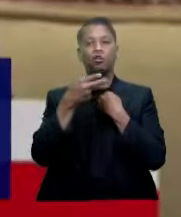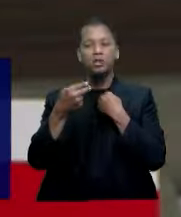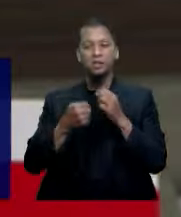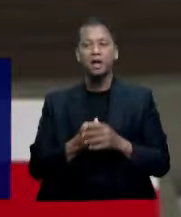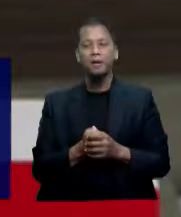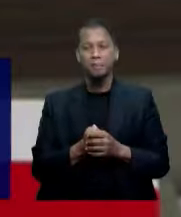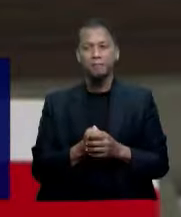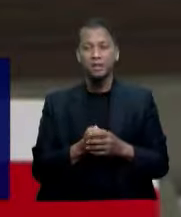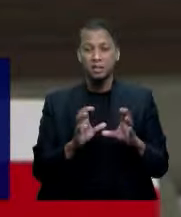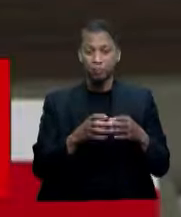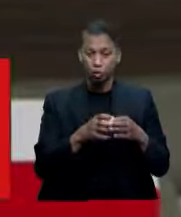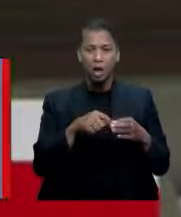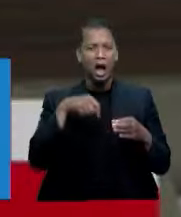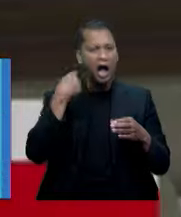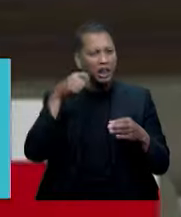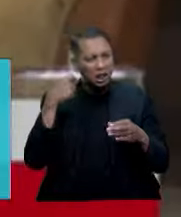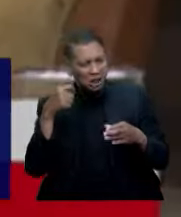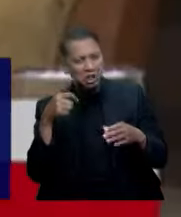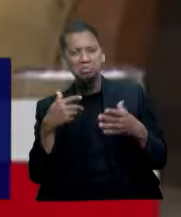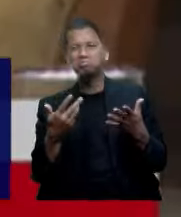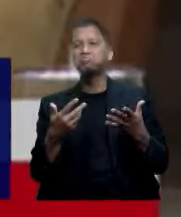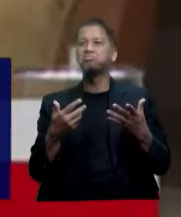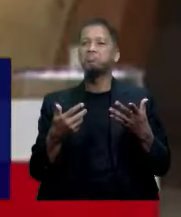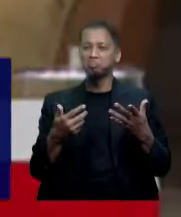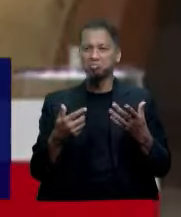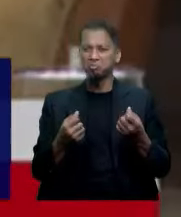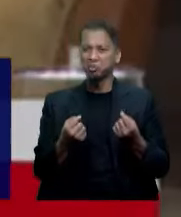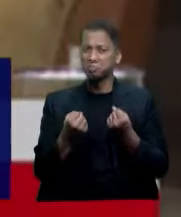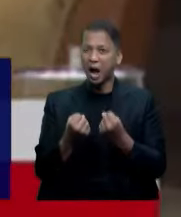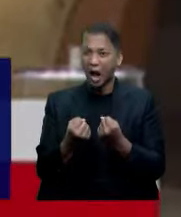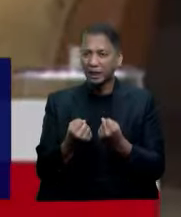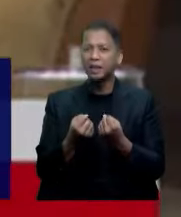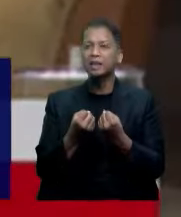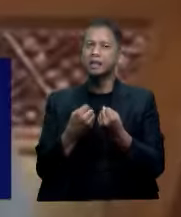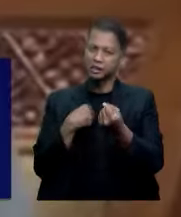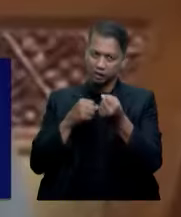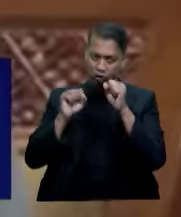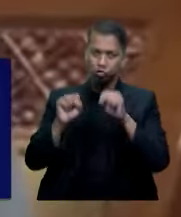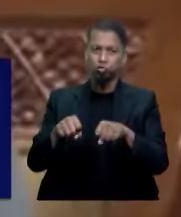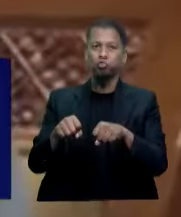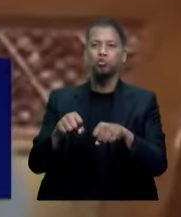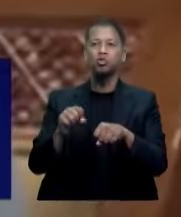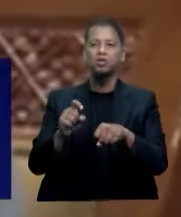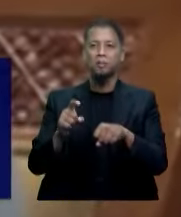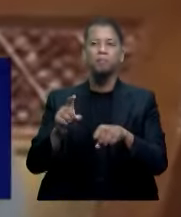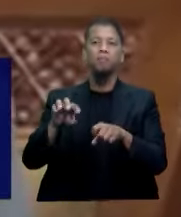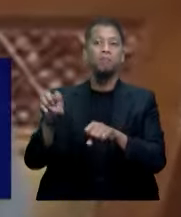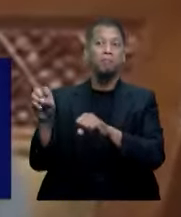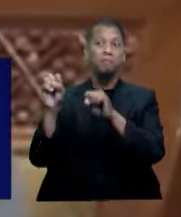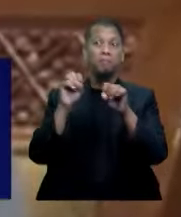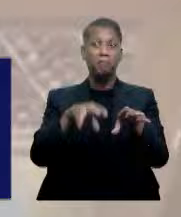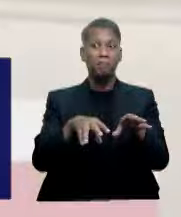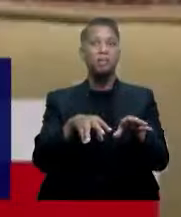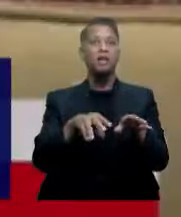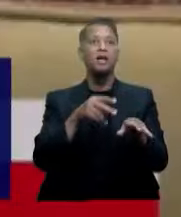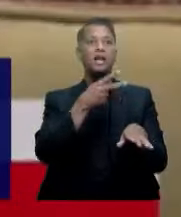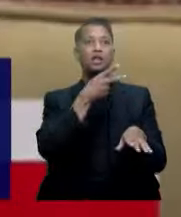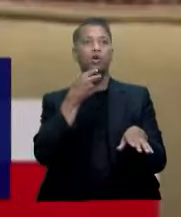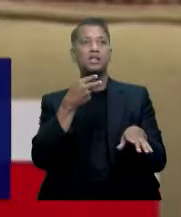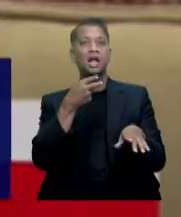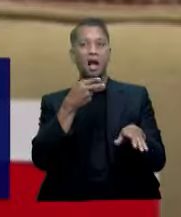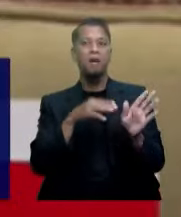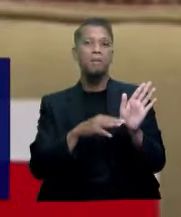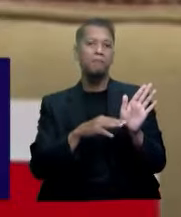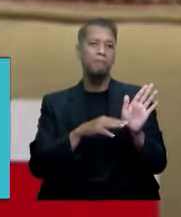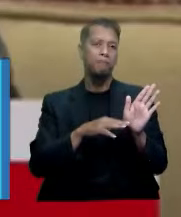kalangan selebritas pun antusias menyampaikan pandangannya menyetujui proses naturalisasi ini untuk kemajuan Timnas Indonesia. Saya pribadi